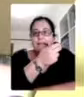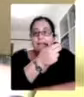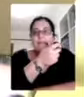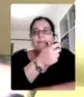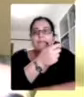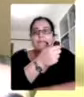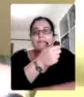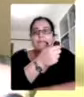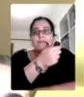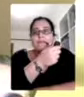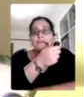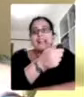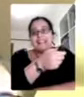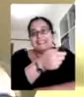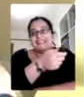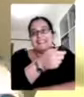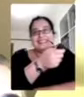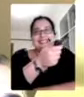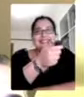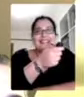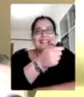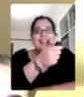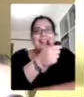serbest. Yani